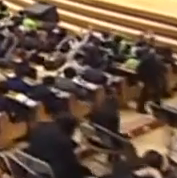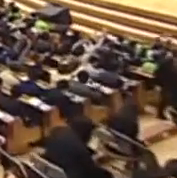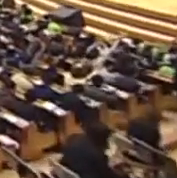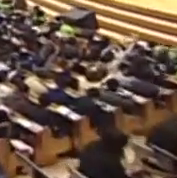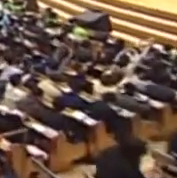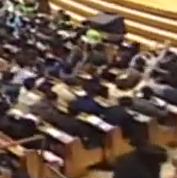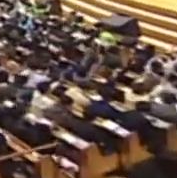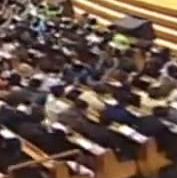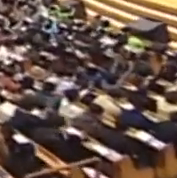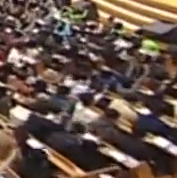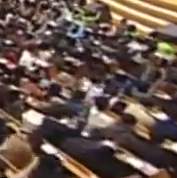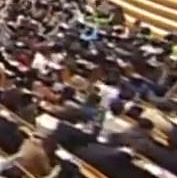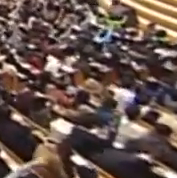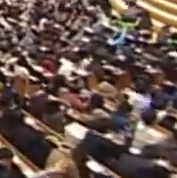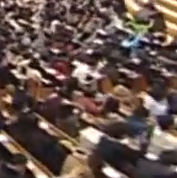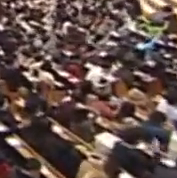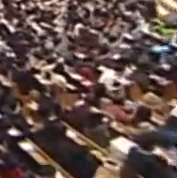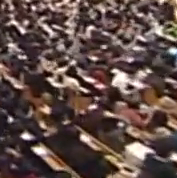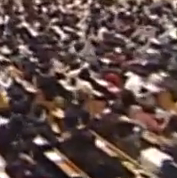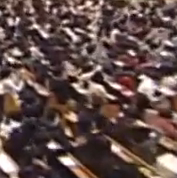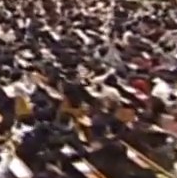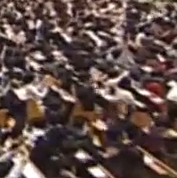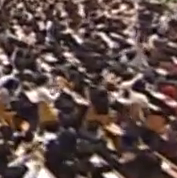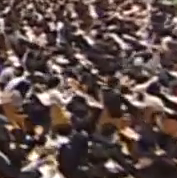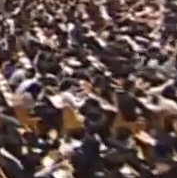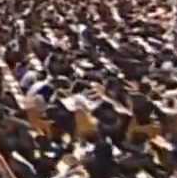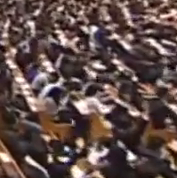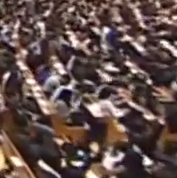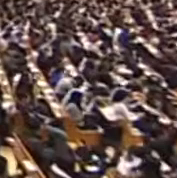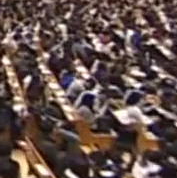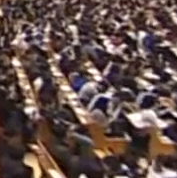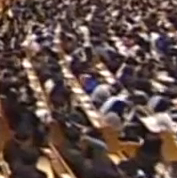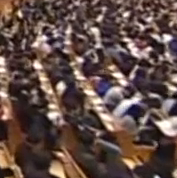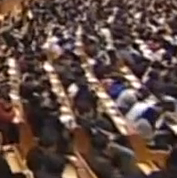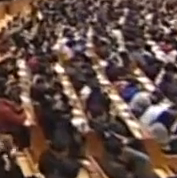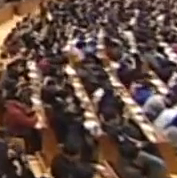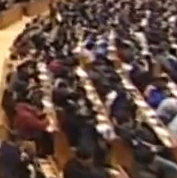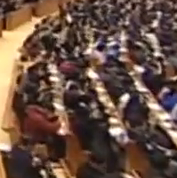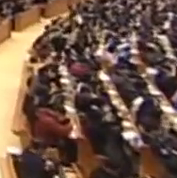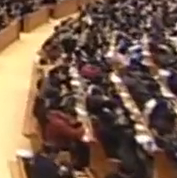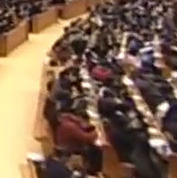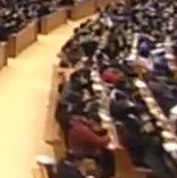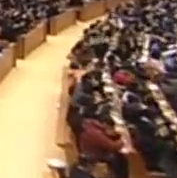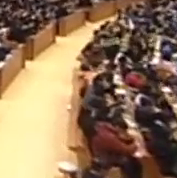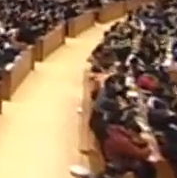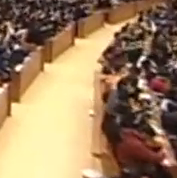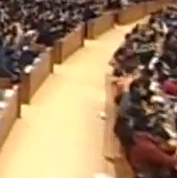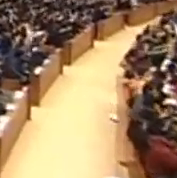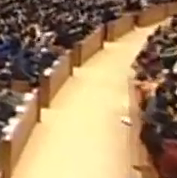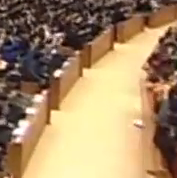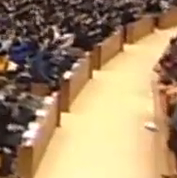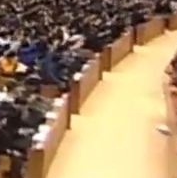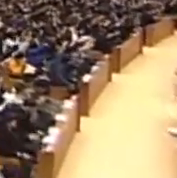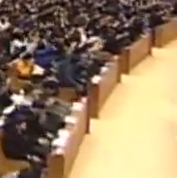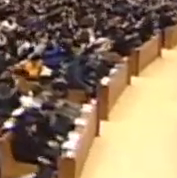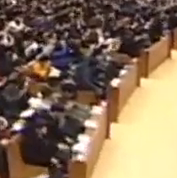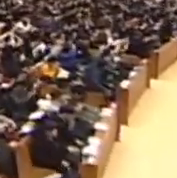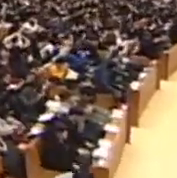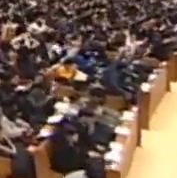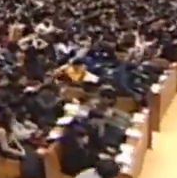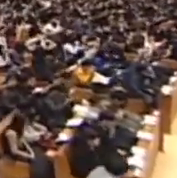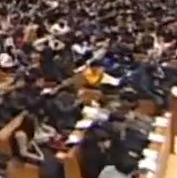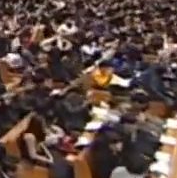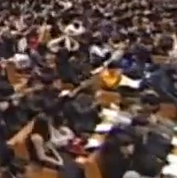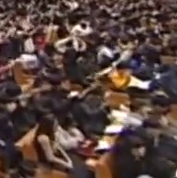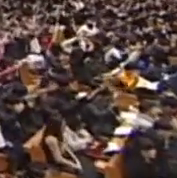주여 하나님 아버지 하 감사합니다 아들 예수 그리스이 땅에서 아버지 사를 찍고 사를